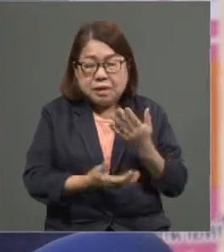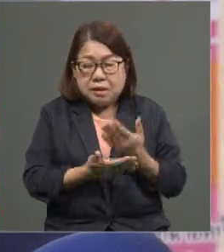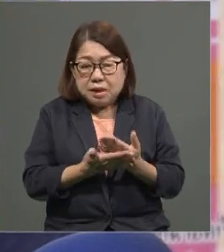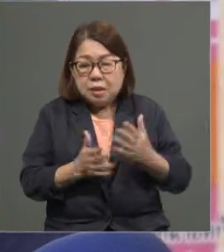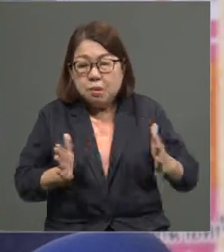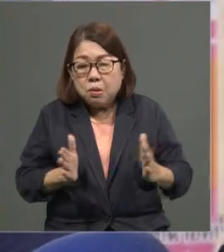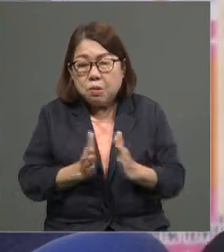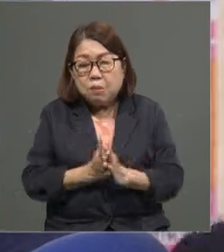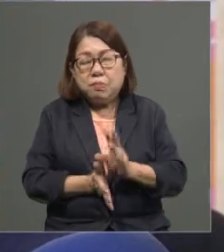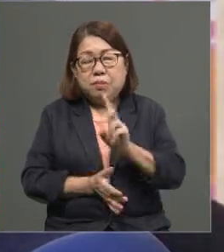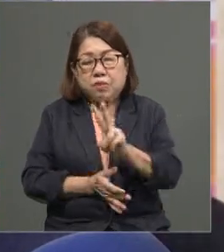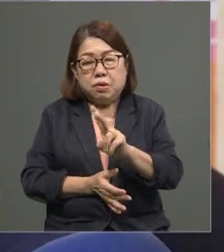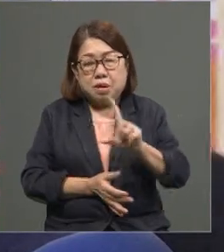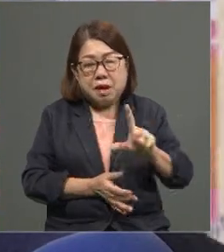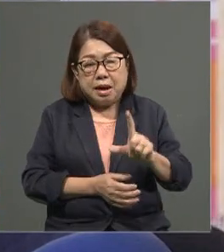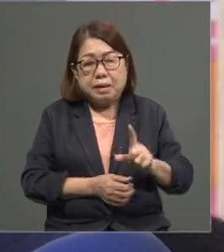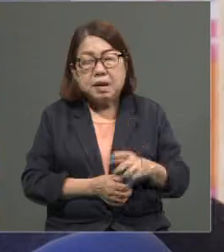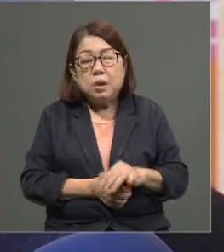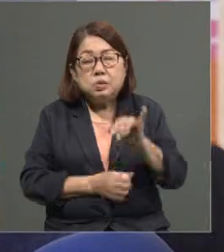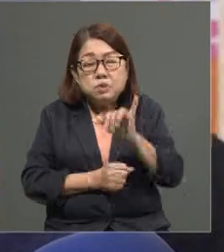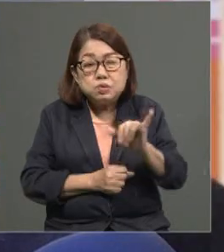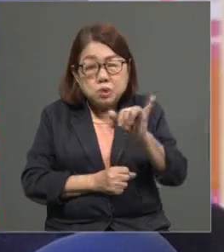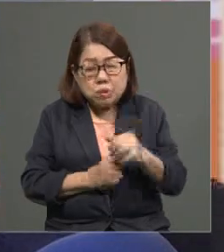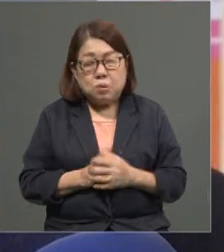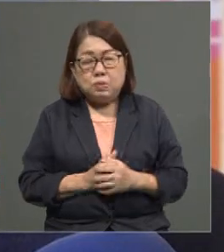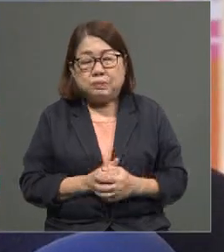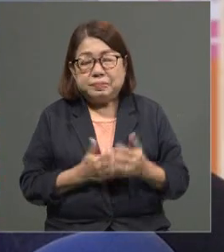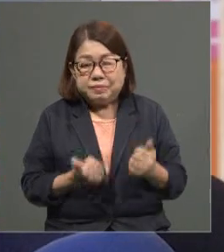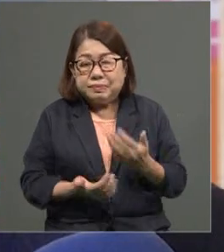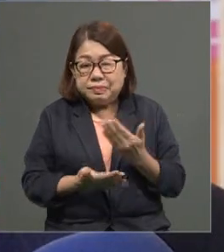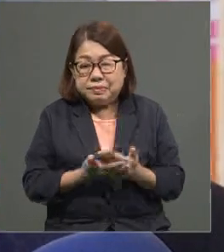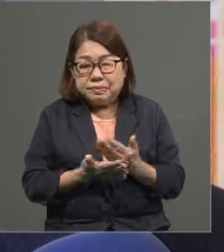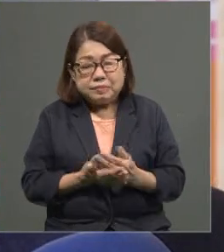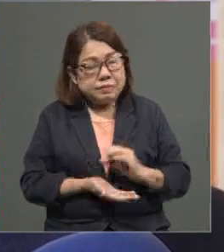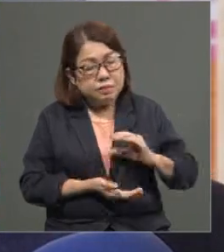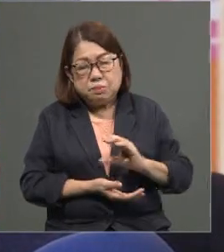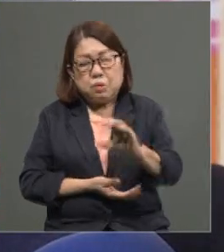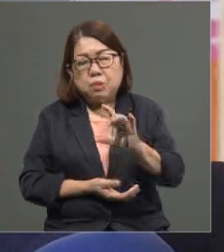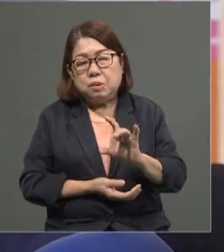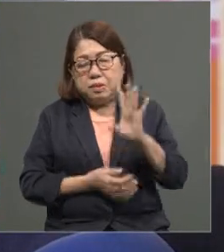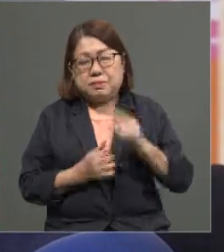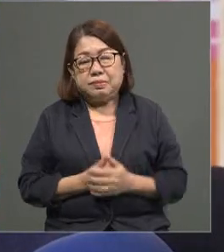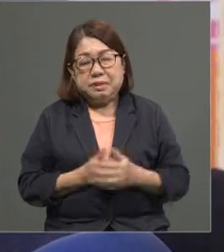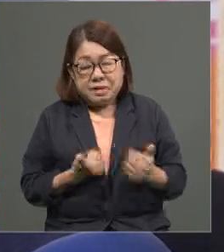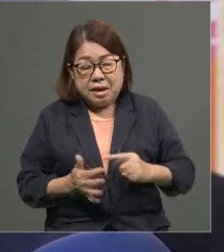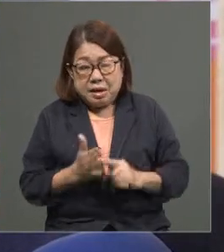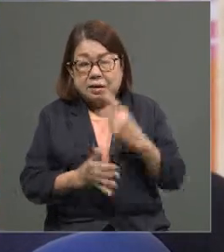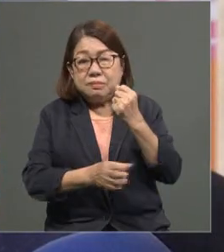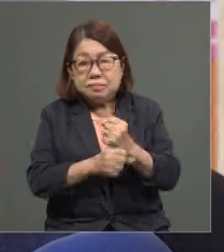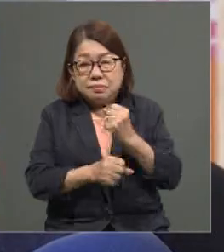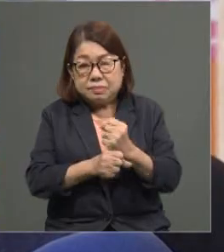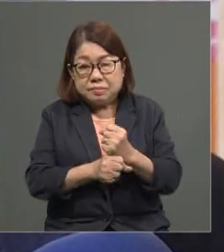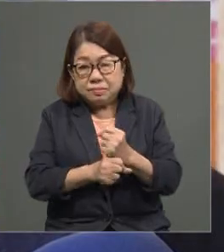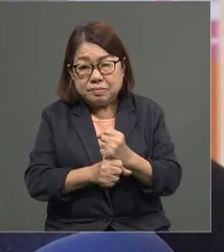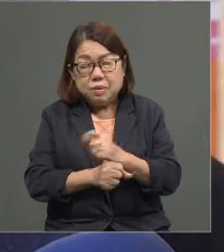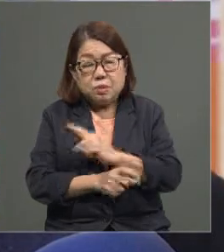ทั้งสิ้น2ล้านยูโรกำหนดชำระครั้งเดียว ก่อนเริ่มงานภายในวันที่15กุ